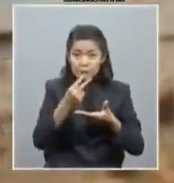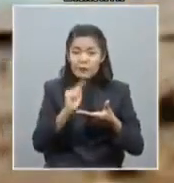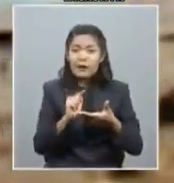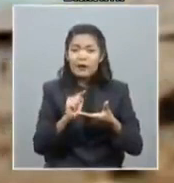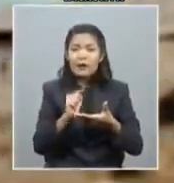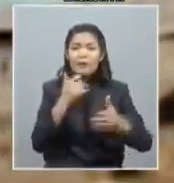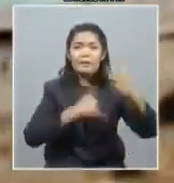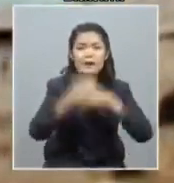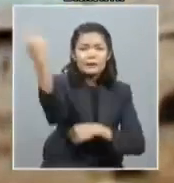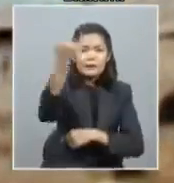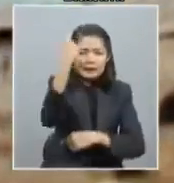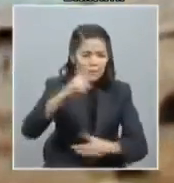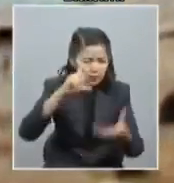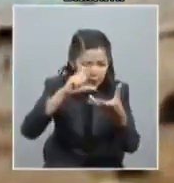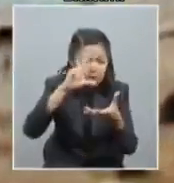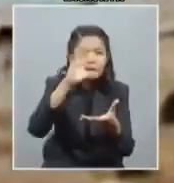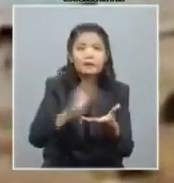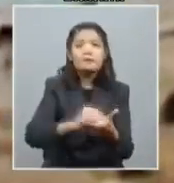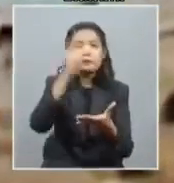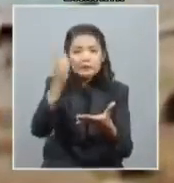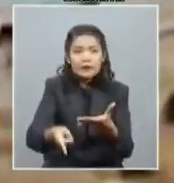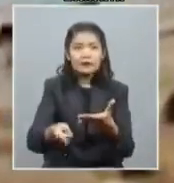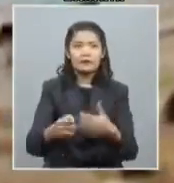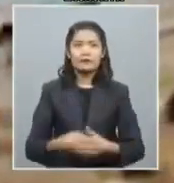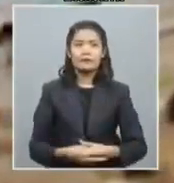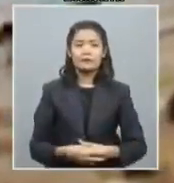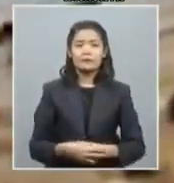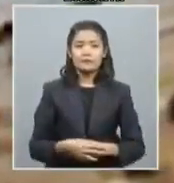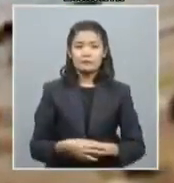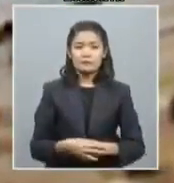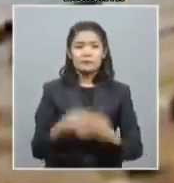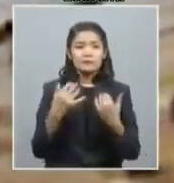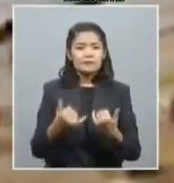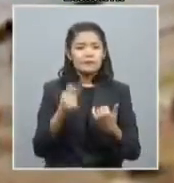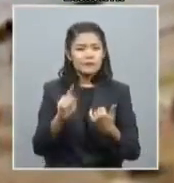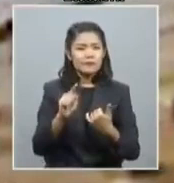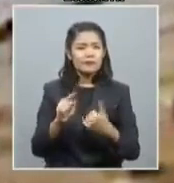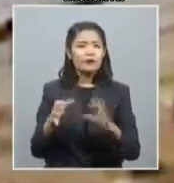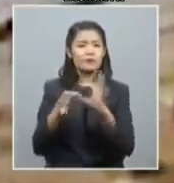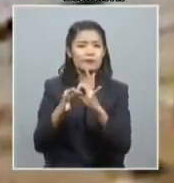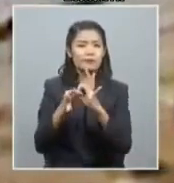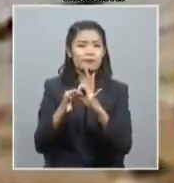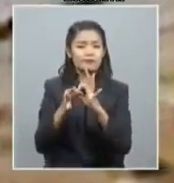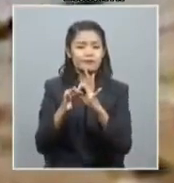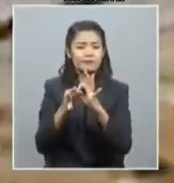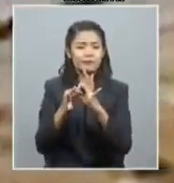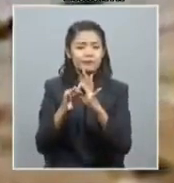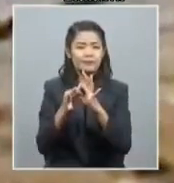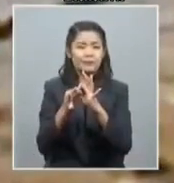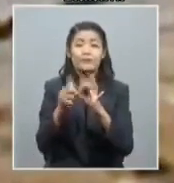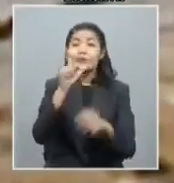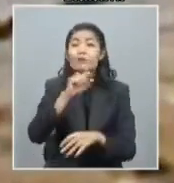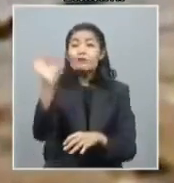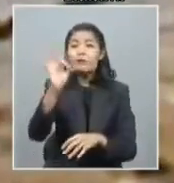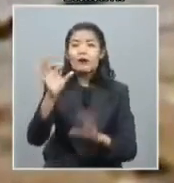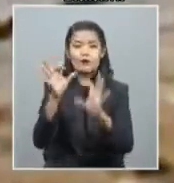งกระจานและถ่ายติดมาจริงๆยืนยันแบบนั้นแต่ตอนนี้เซต private ไปเป็นที่เรียบร้อยคือก็ต้องยอมรับอย่างนึงครับ